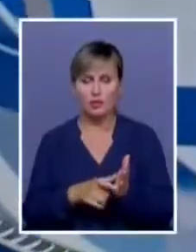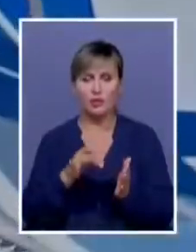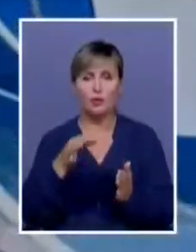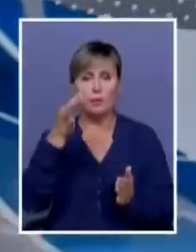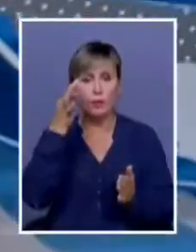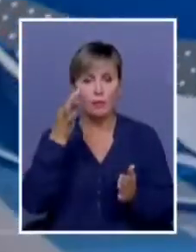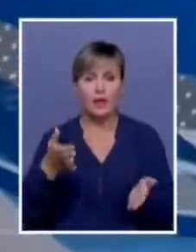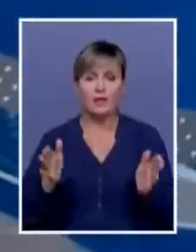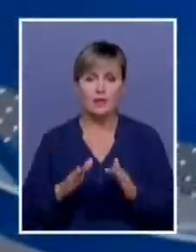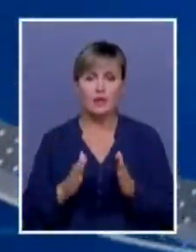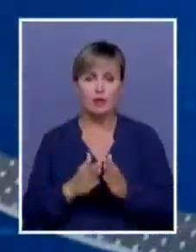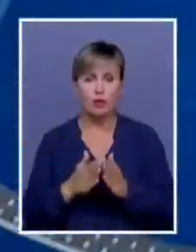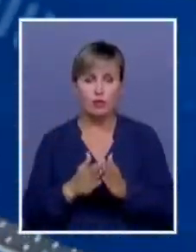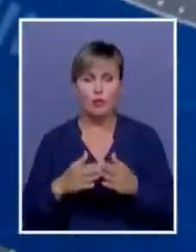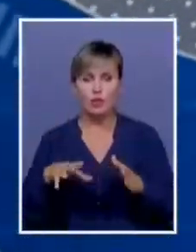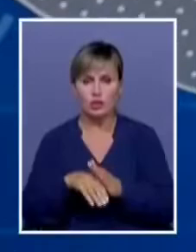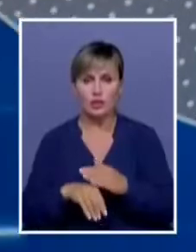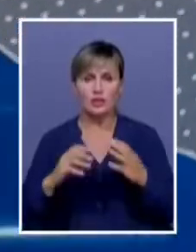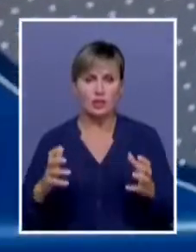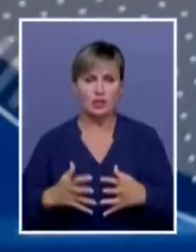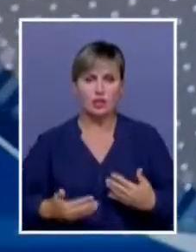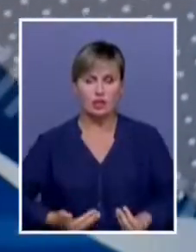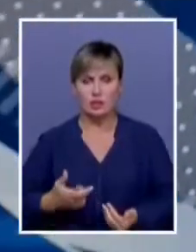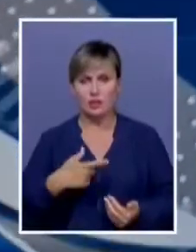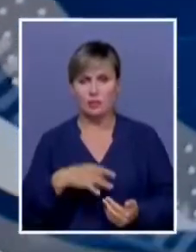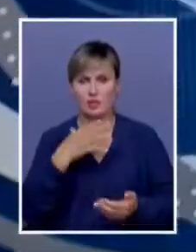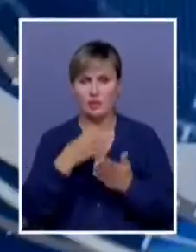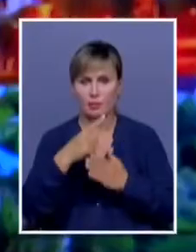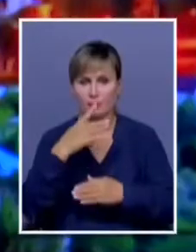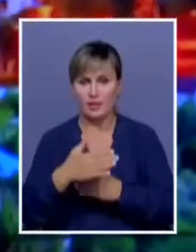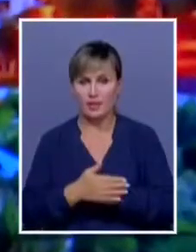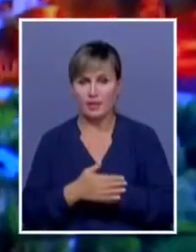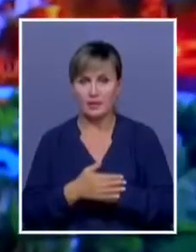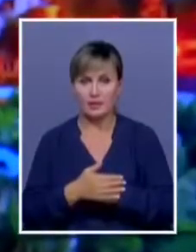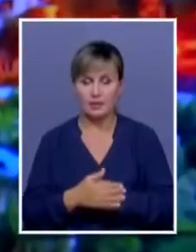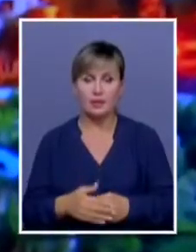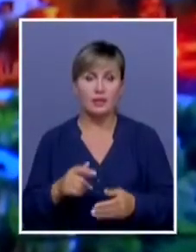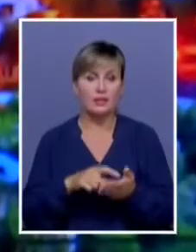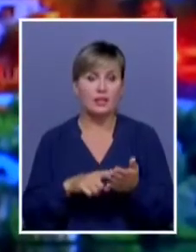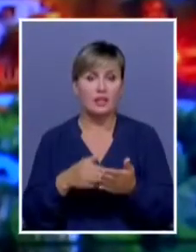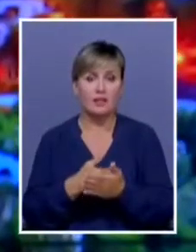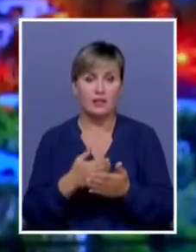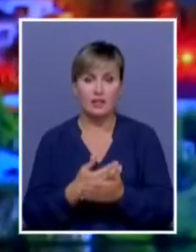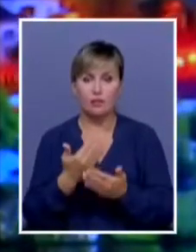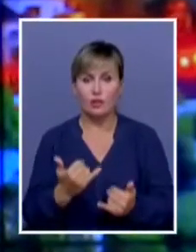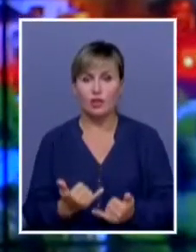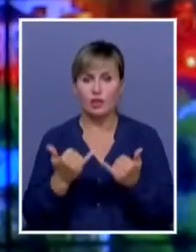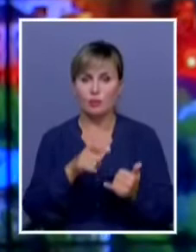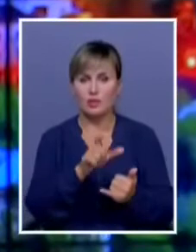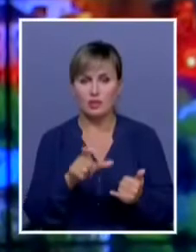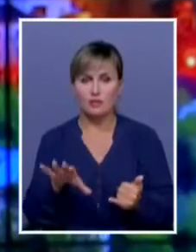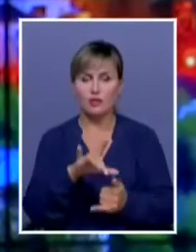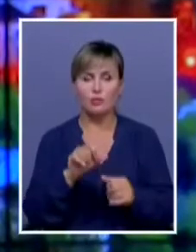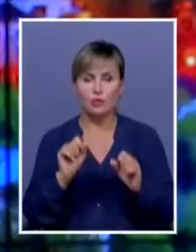помните, оставаться дома значит сохранить жизнь себе и своим близким. Ну а делиться новостями, уважаемые телезрители,